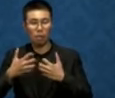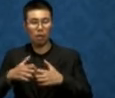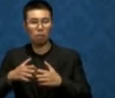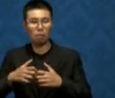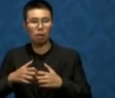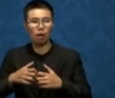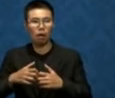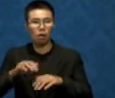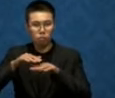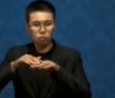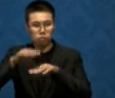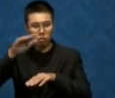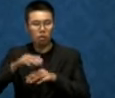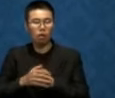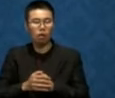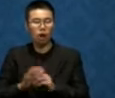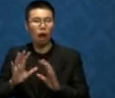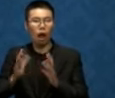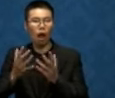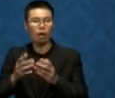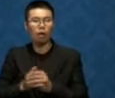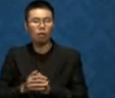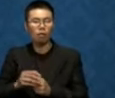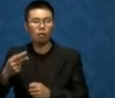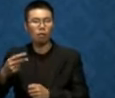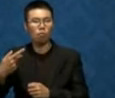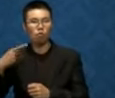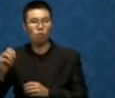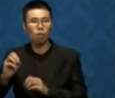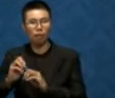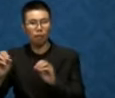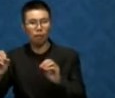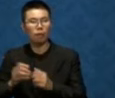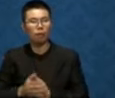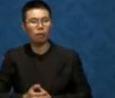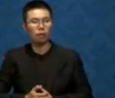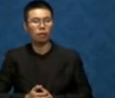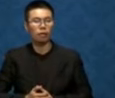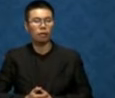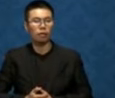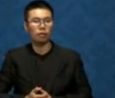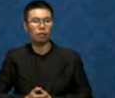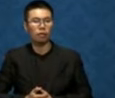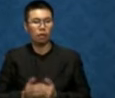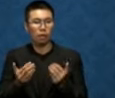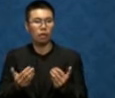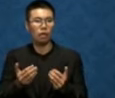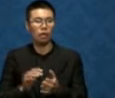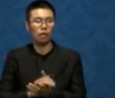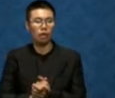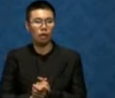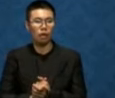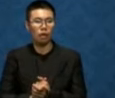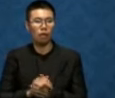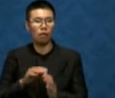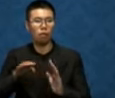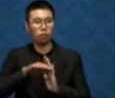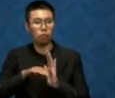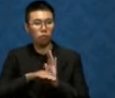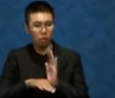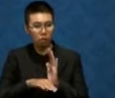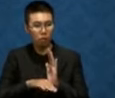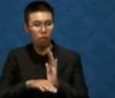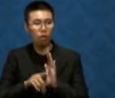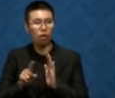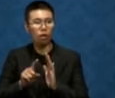มันหายไปในระบบมันไม่ได้ก่อให้เกิดประโยชน์อะไรนะครับอันนี้ยังไม่นับว่ากระบวนการได้